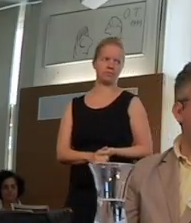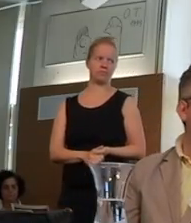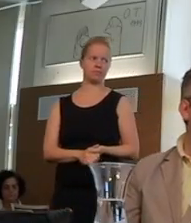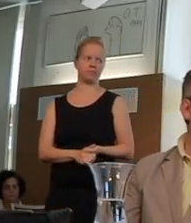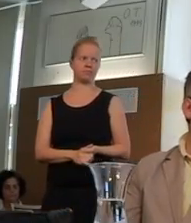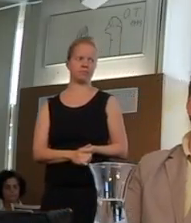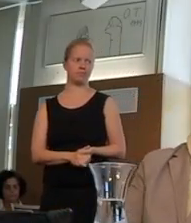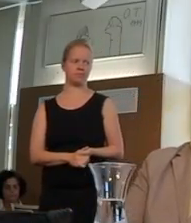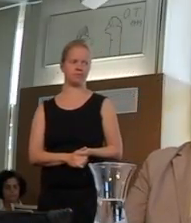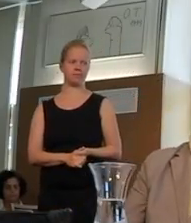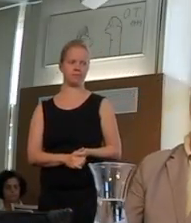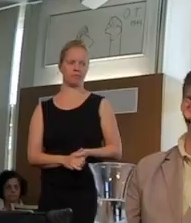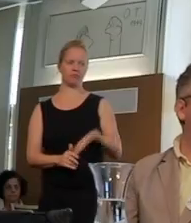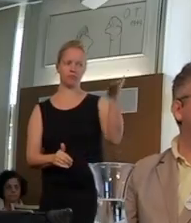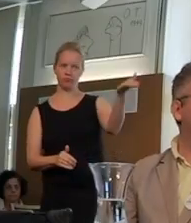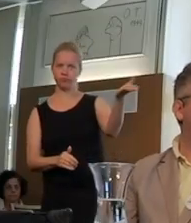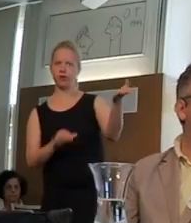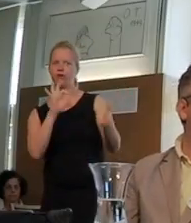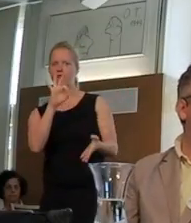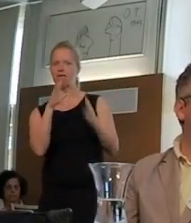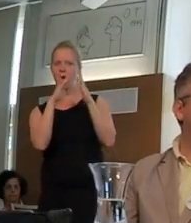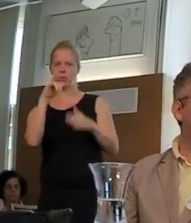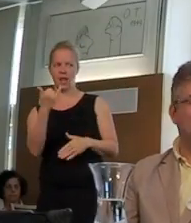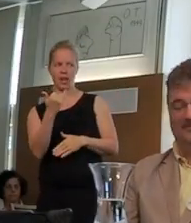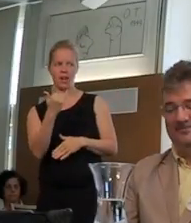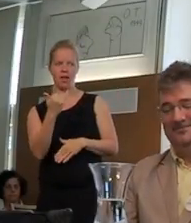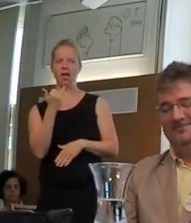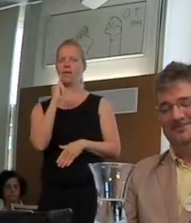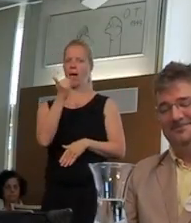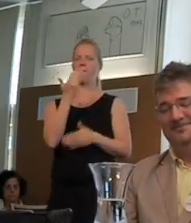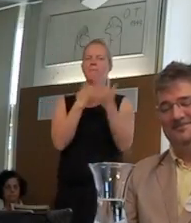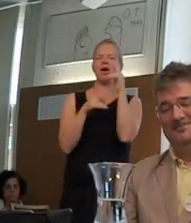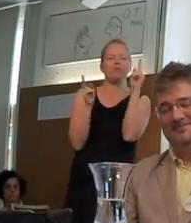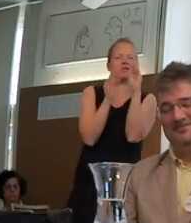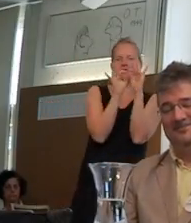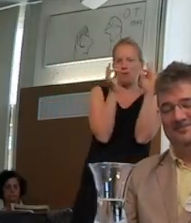Fritz, ich höre. Fritz Haus jetzt. Ja, kürzer kann man es nicht formulieren.